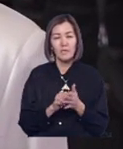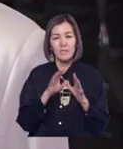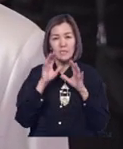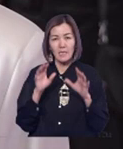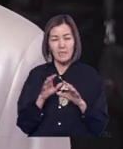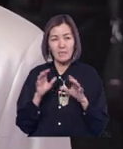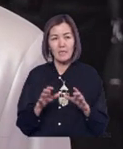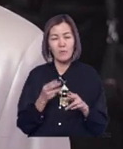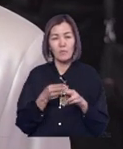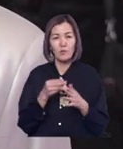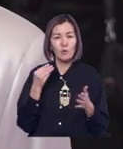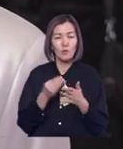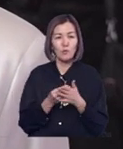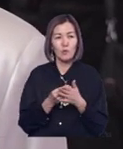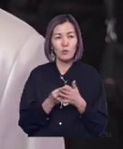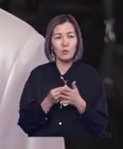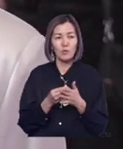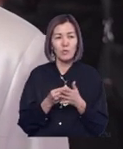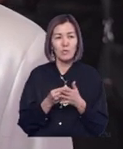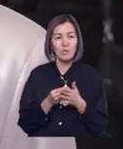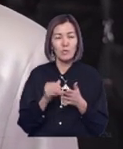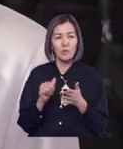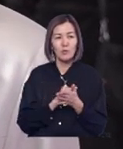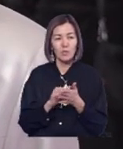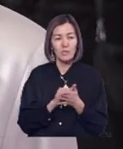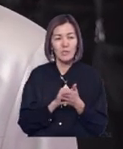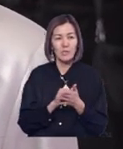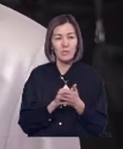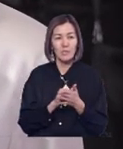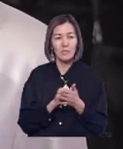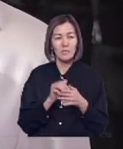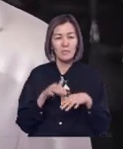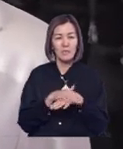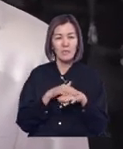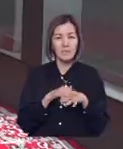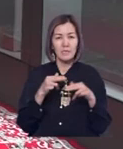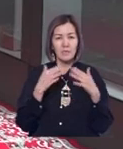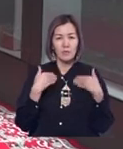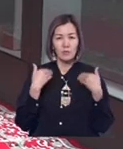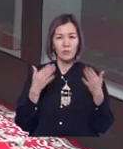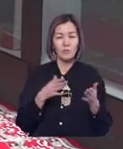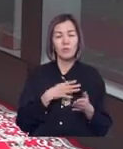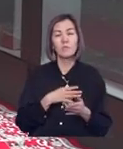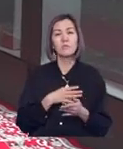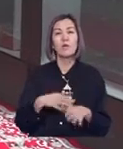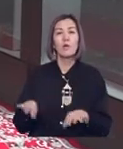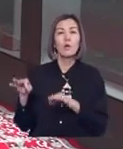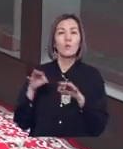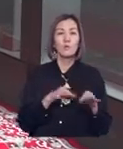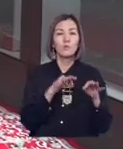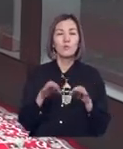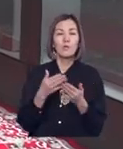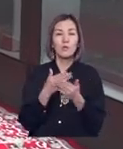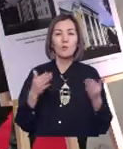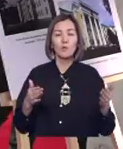сақтаулы өте құнды жәдігерлер, яғни жаңағы құжаттар. Соның бәрін көпшіліктің назарына ұсынып отырмыз. Көшпелі көрмеде облыс құрылған